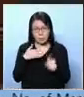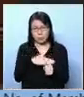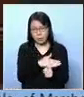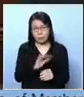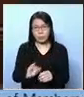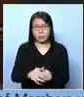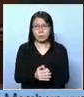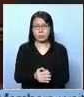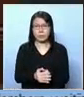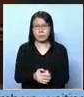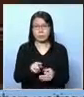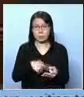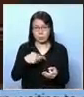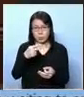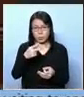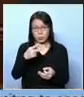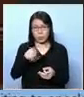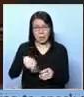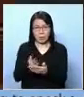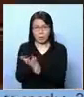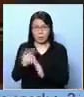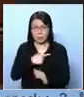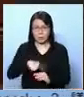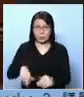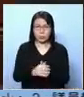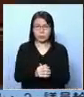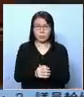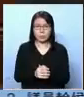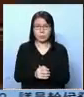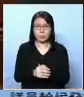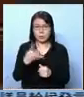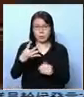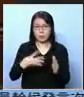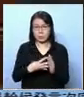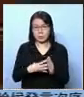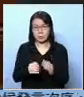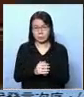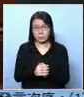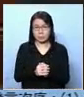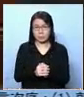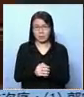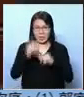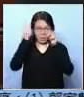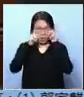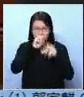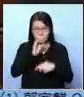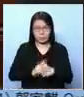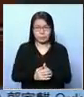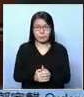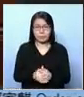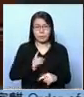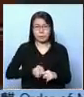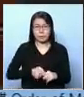我覺得就除了鄺俊宇之外呢，其他那些就是四個字說呢，就是語無倫次。實